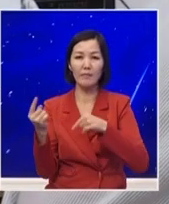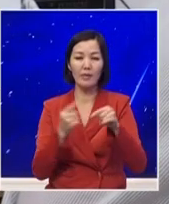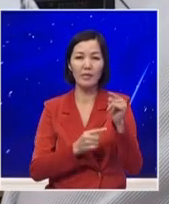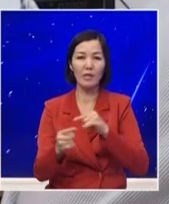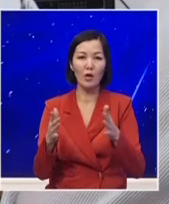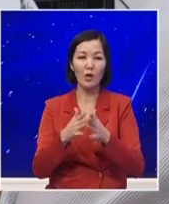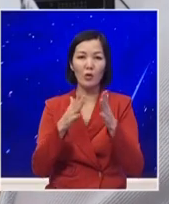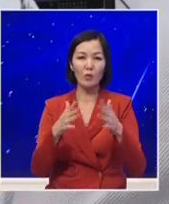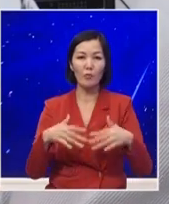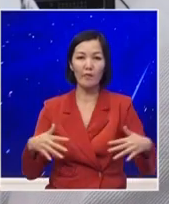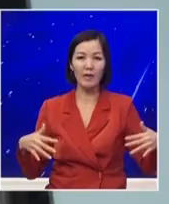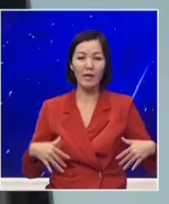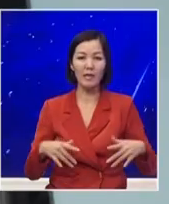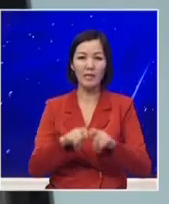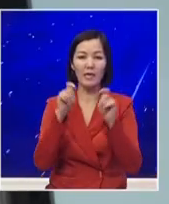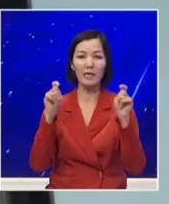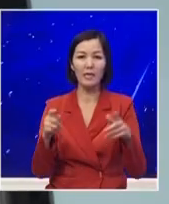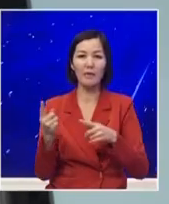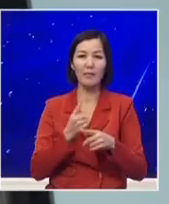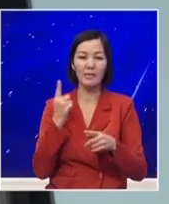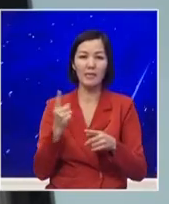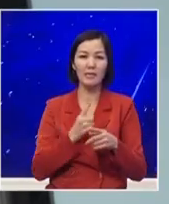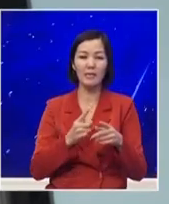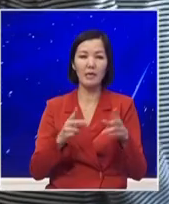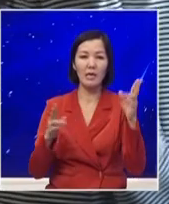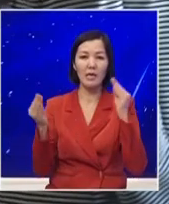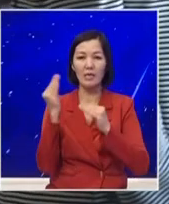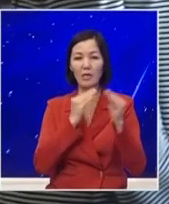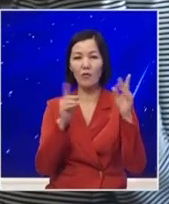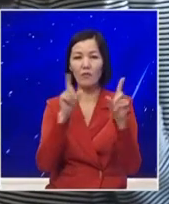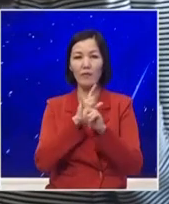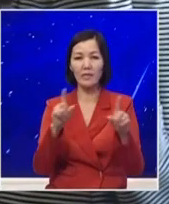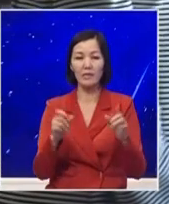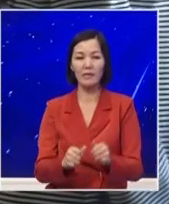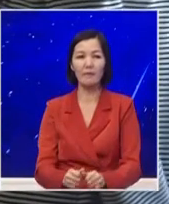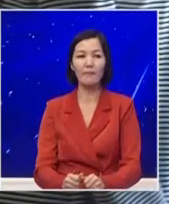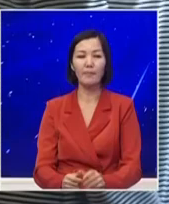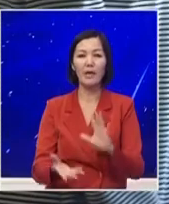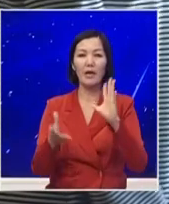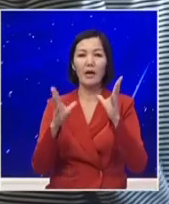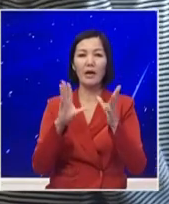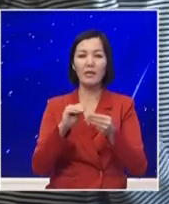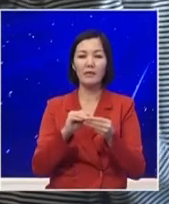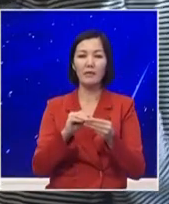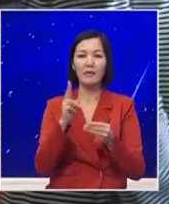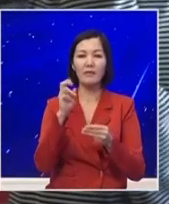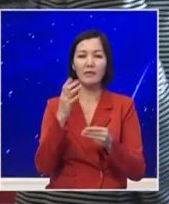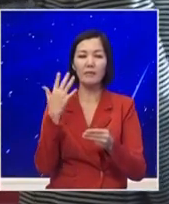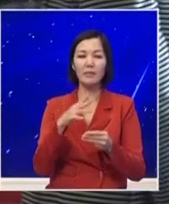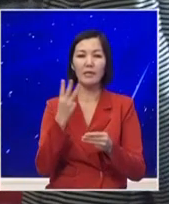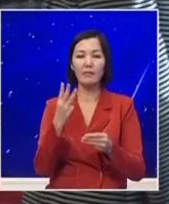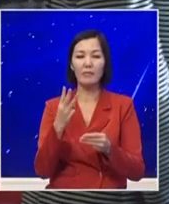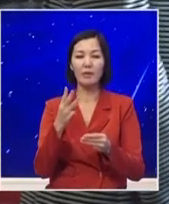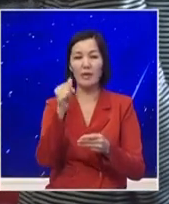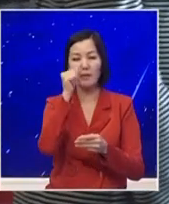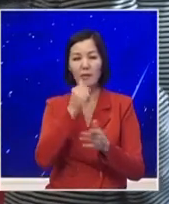разведения крупнорогатого скота до открытия мастерских и салонов красоты. В основном эта сумма 200 МРП 555-600